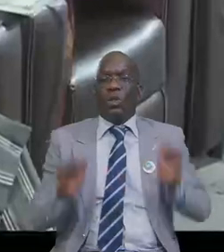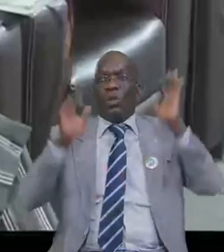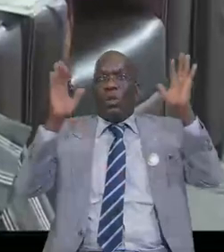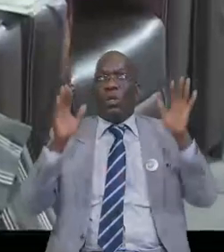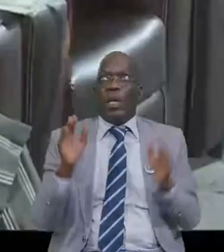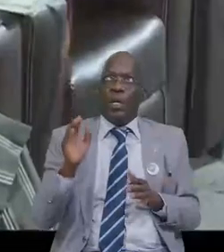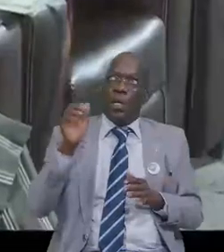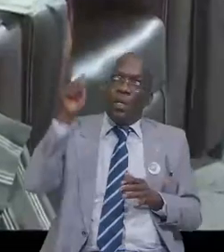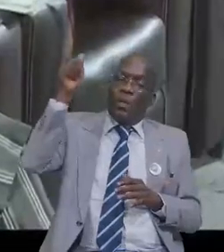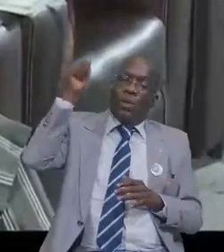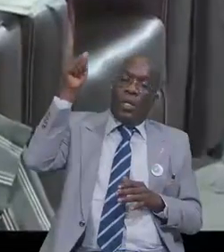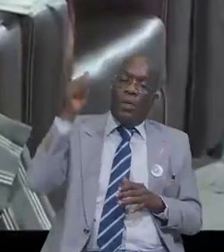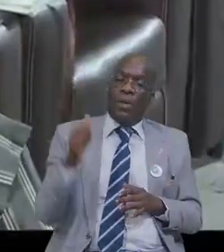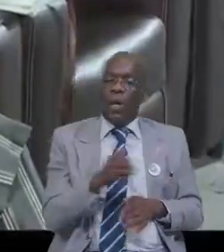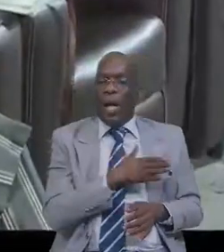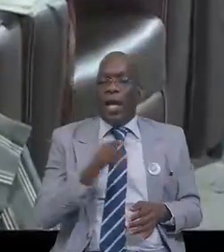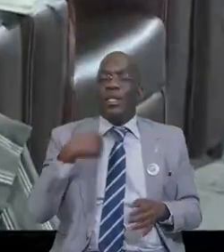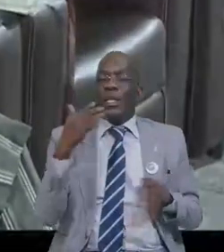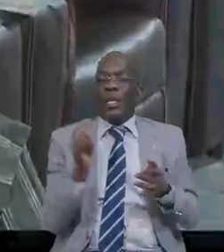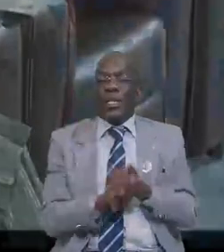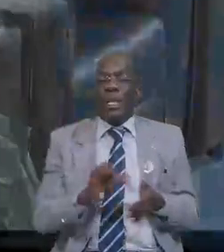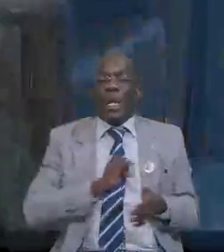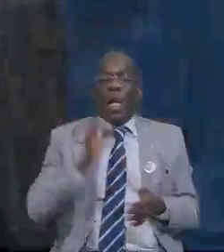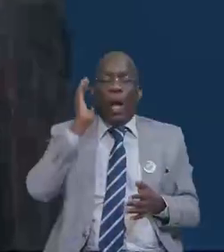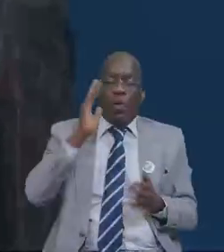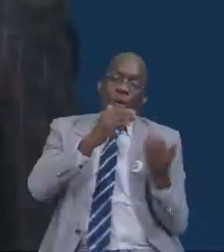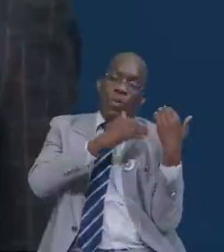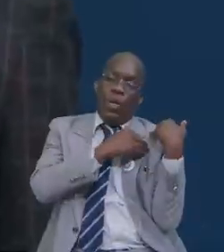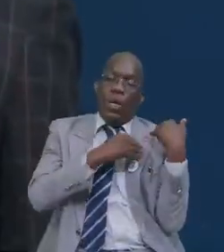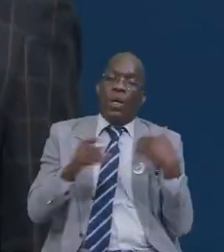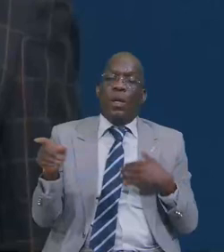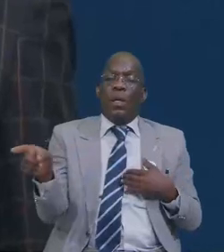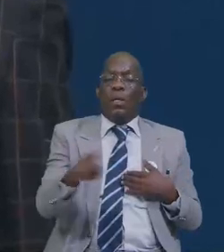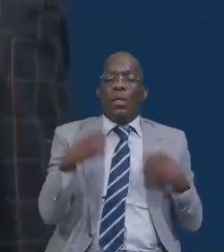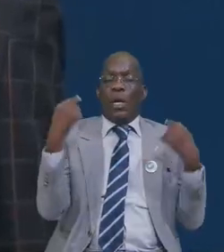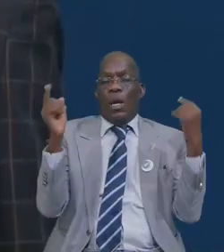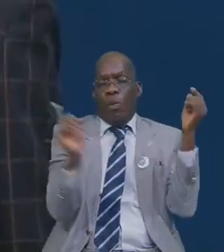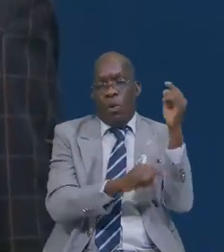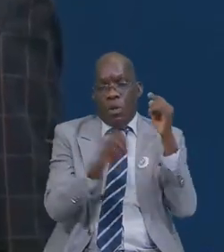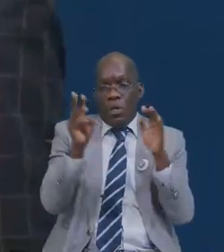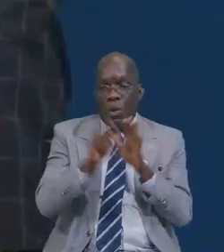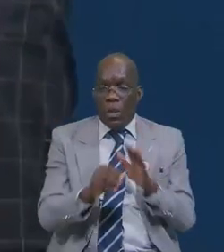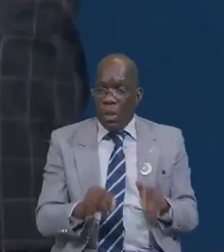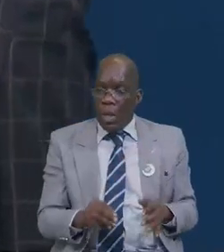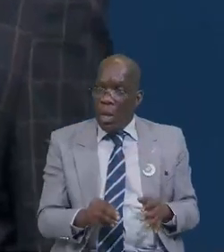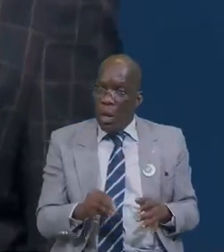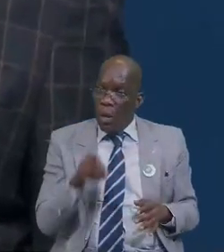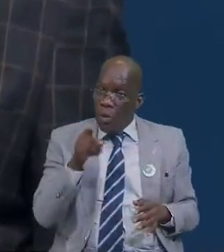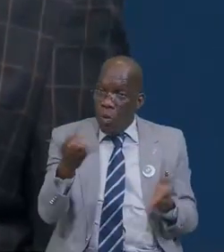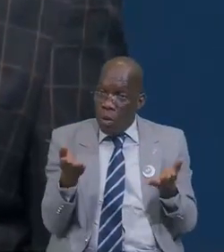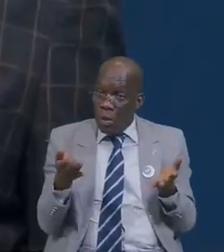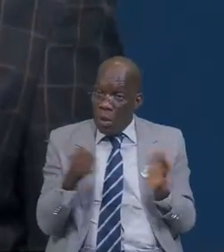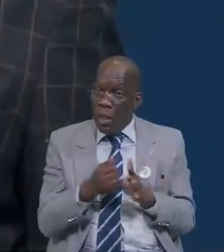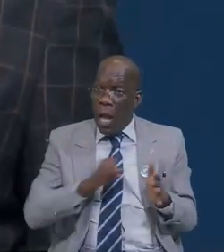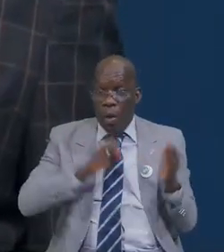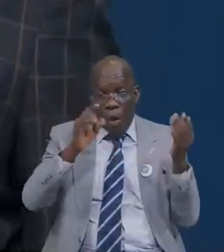Jésus-Christ s'est livré lui-même. Il a dit, je vais porter le châtiment. Tu es sérieux?